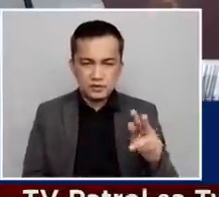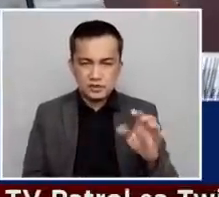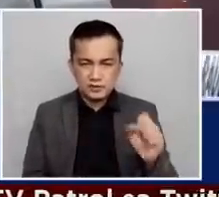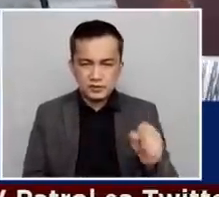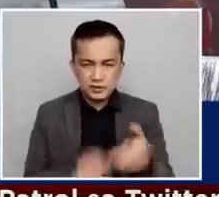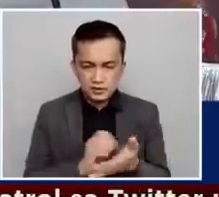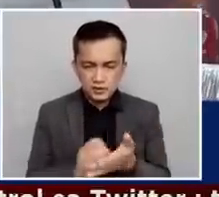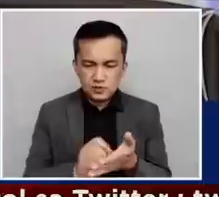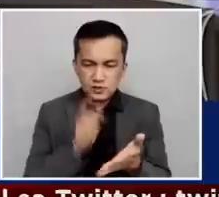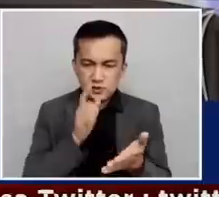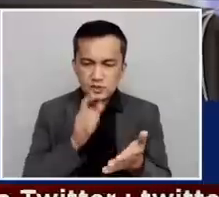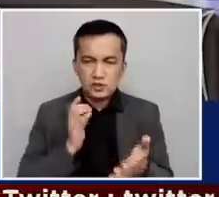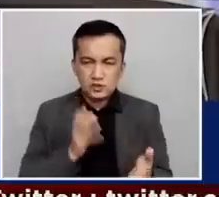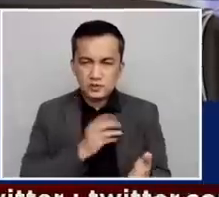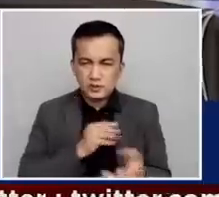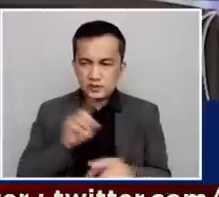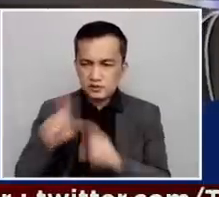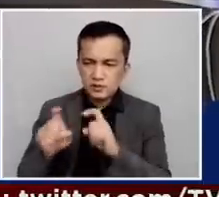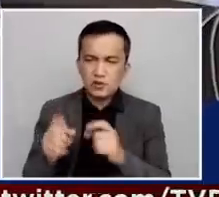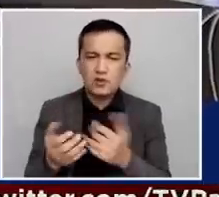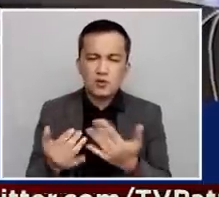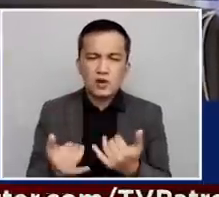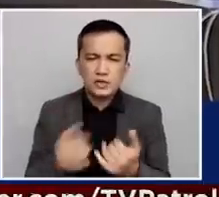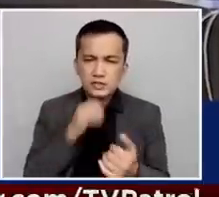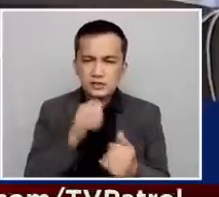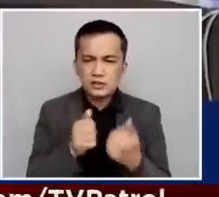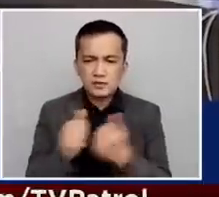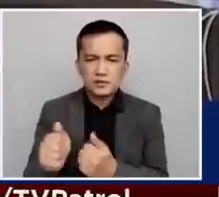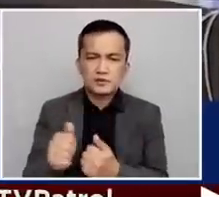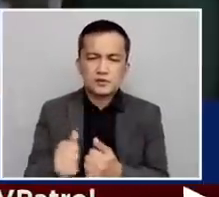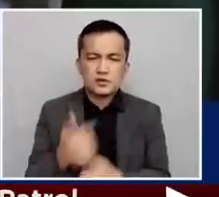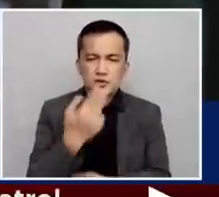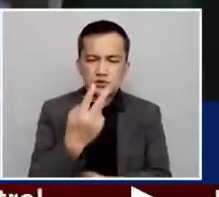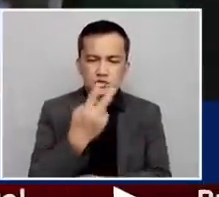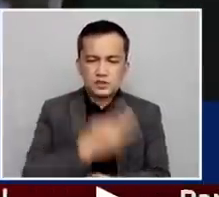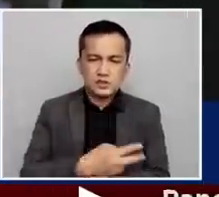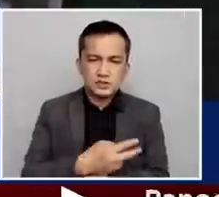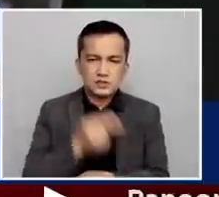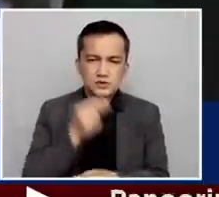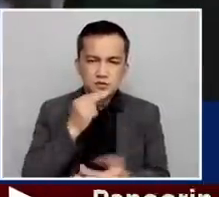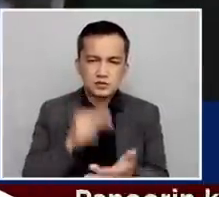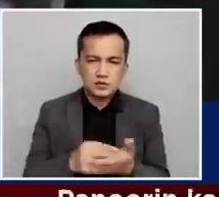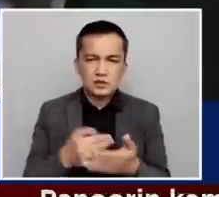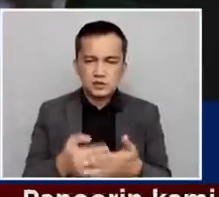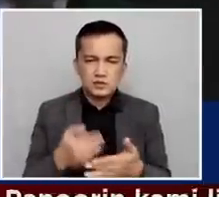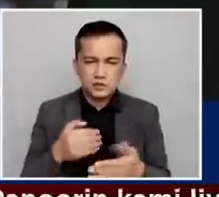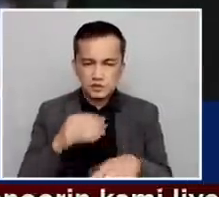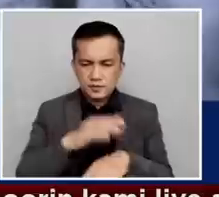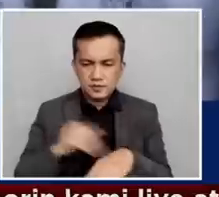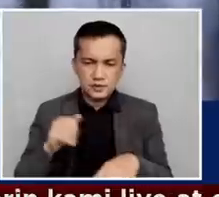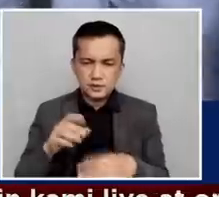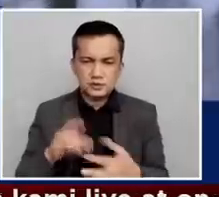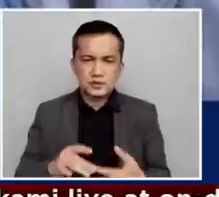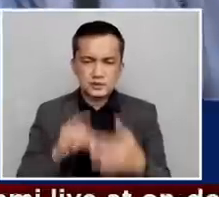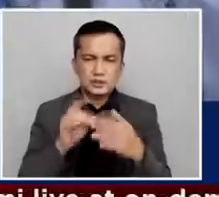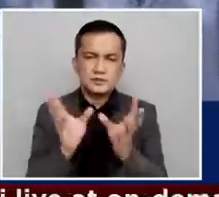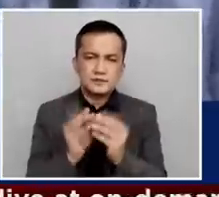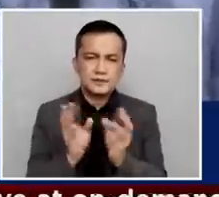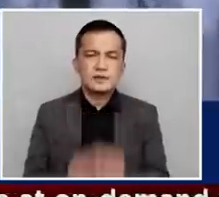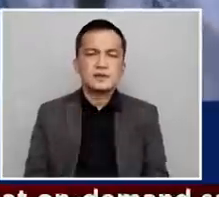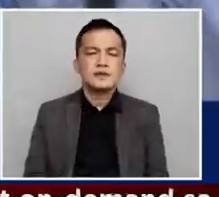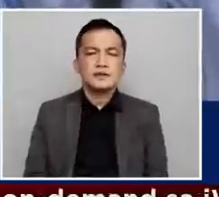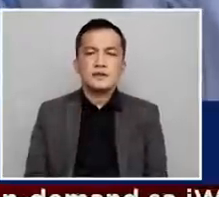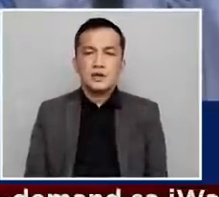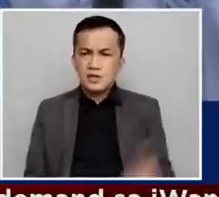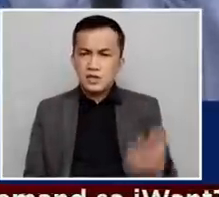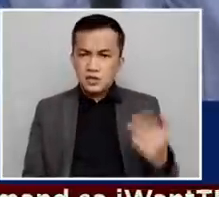komite para tanungin kung bakit hindi nasunod ang dalawang araw na notice bago magpatawag ng special session. At kung bakit